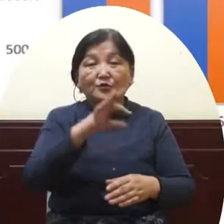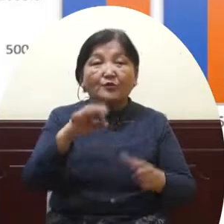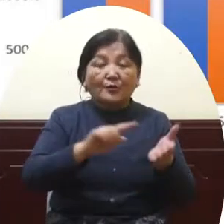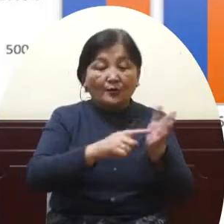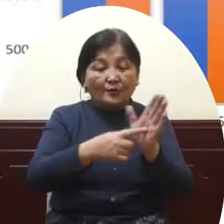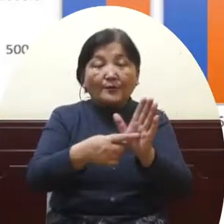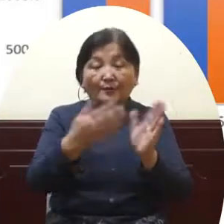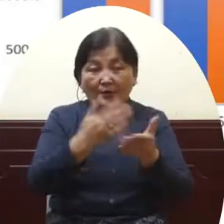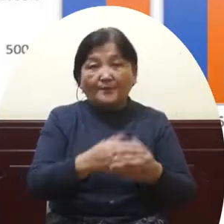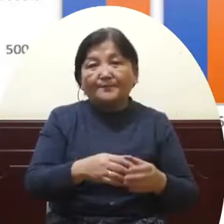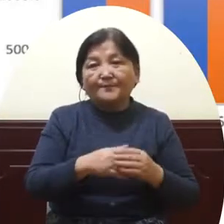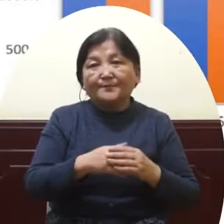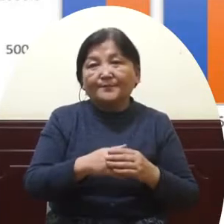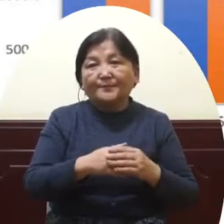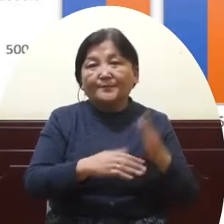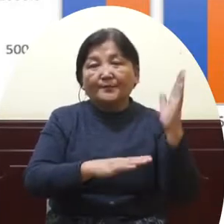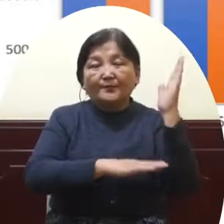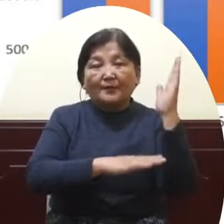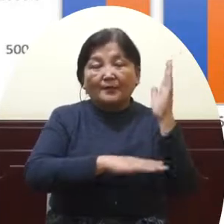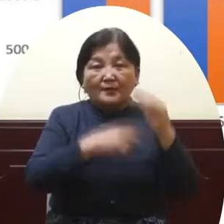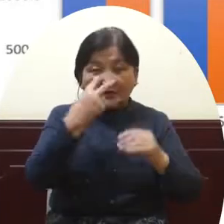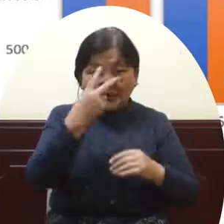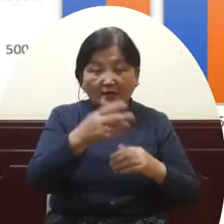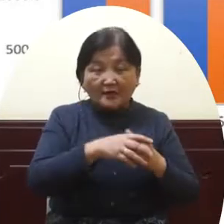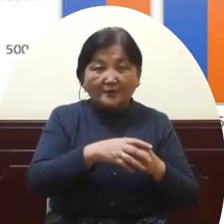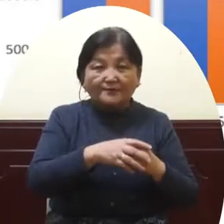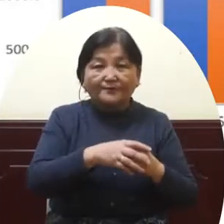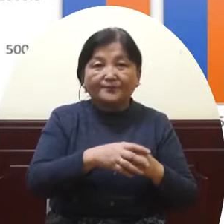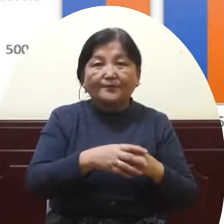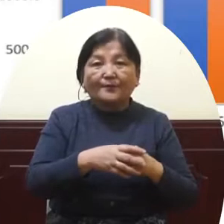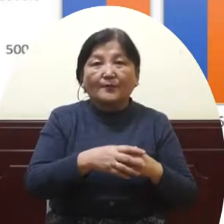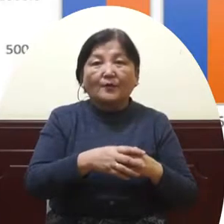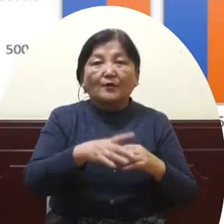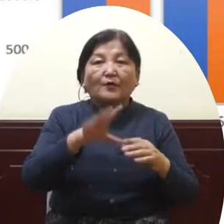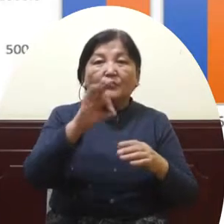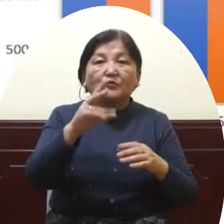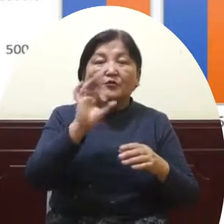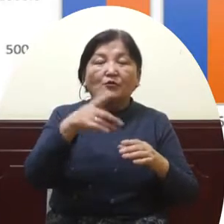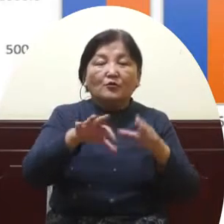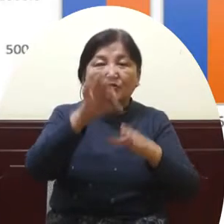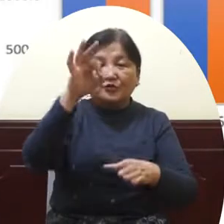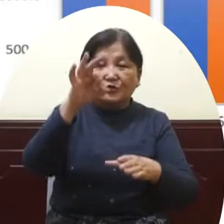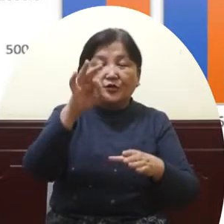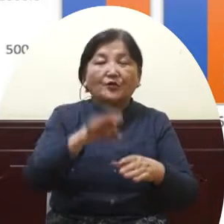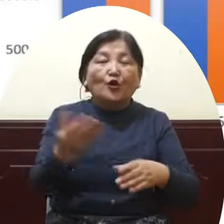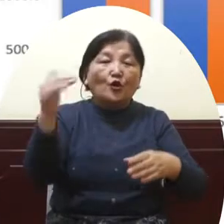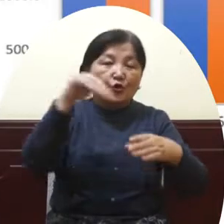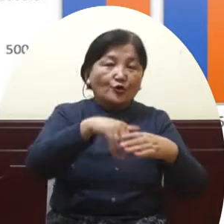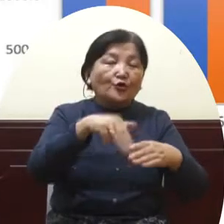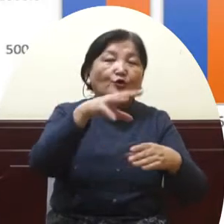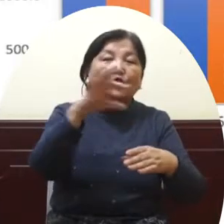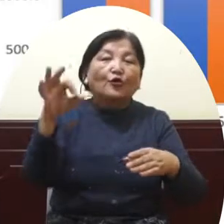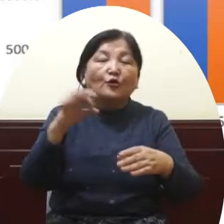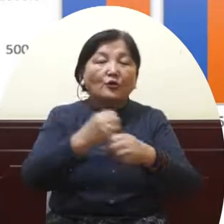слайд. Энэ дээрээс харахаар юу харагдаж байна гэхээр энэ сонгогчдын оролцоо жил бүр буураад байгаа хэрнээ?